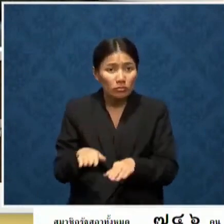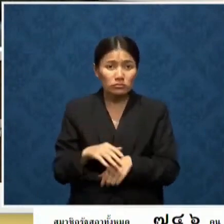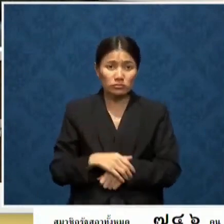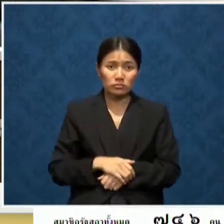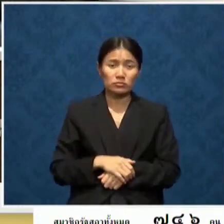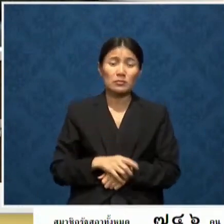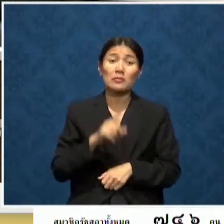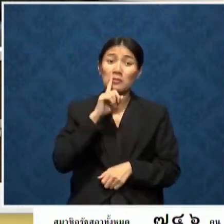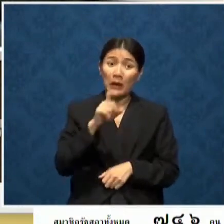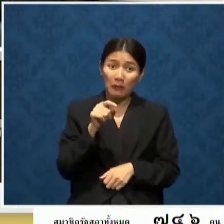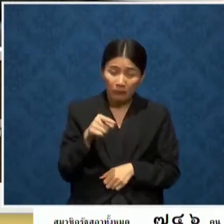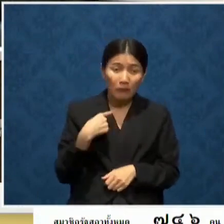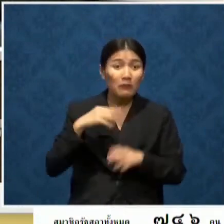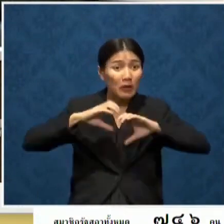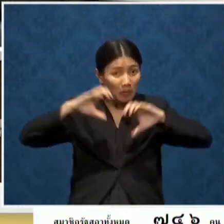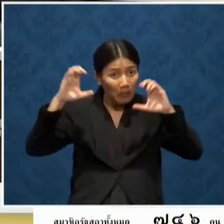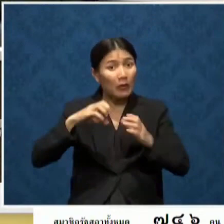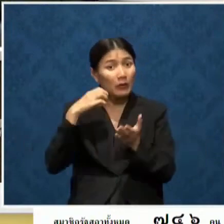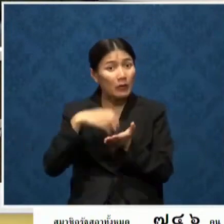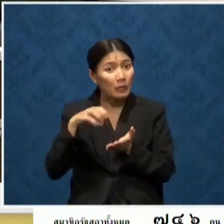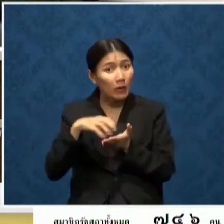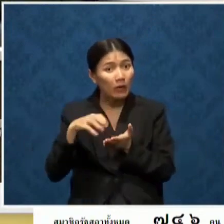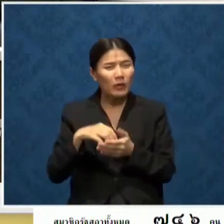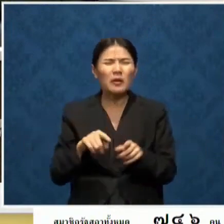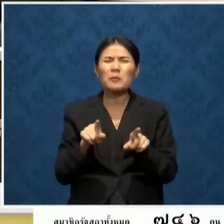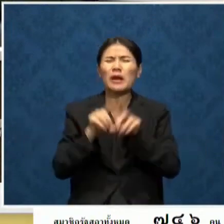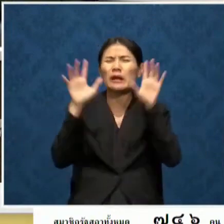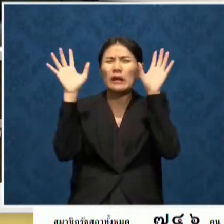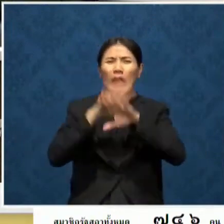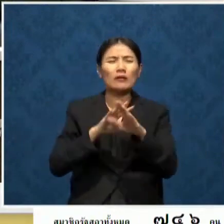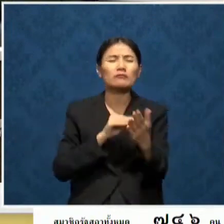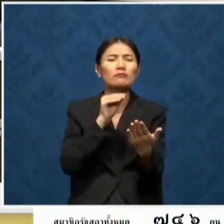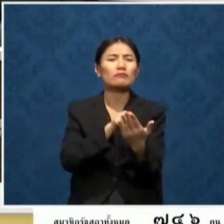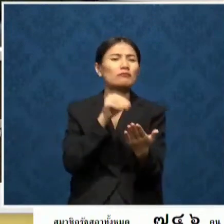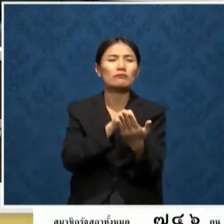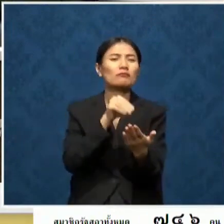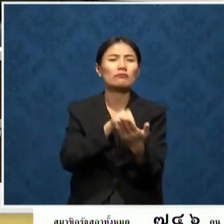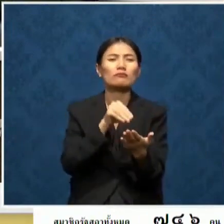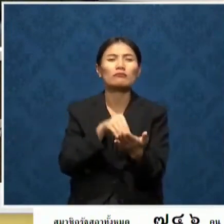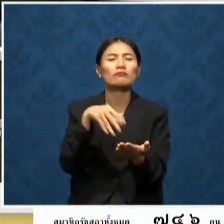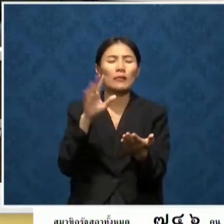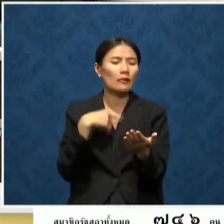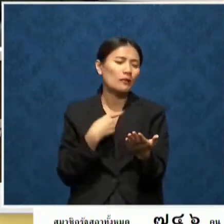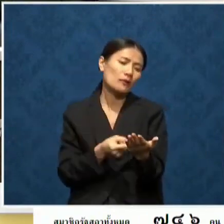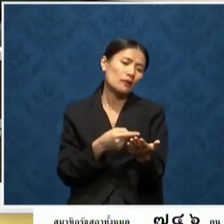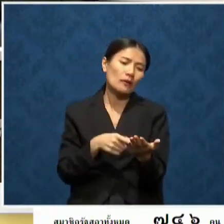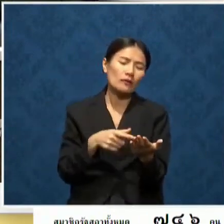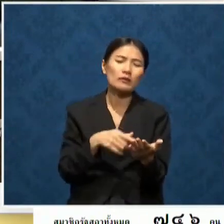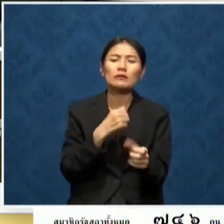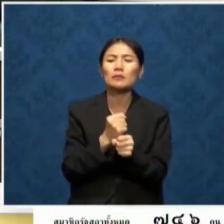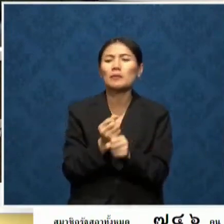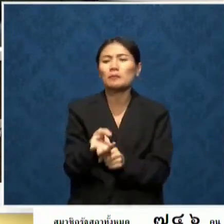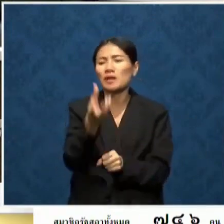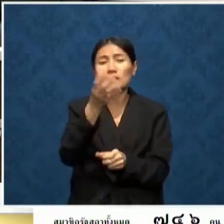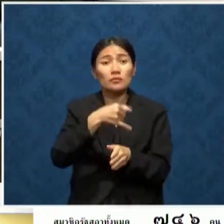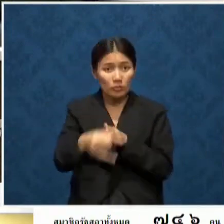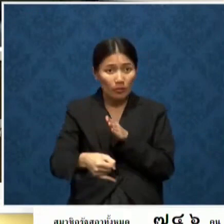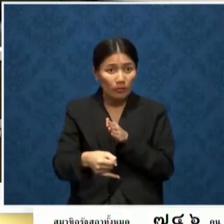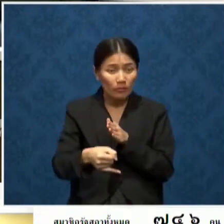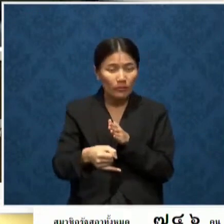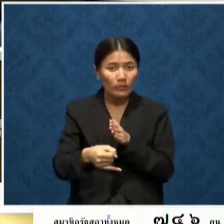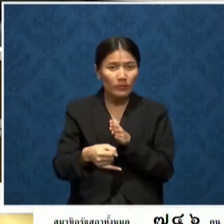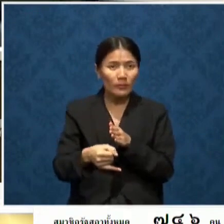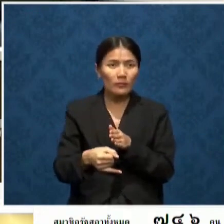จากรัฐบาลฟังแล้วเหือนเขียนยดยดลงไปให้มนมเฉยๆเด๋วทำนิดทำหน่อยก็จบๆกันไปอย่างนั้หอครั